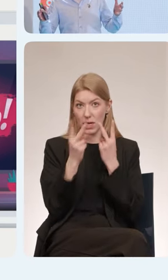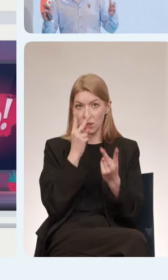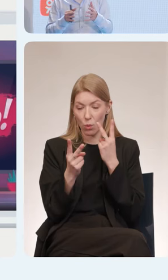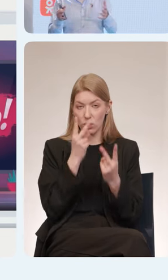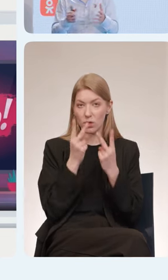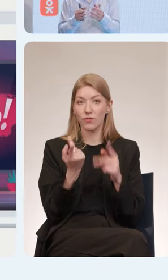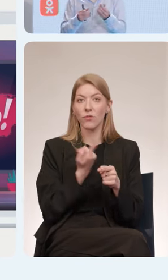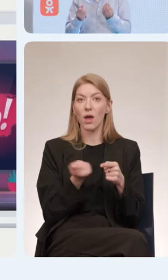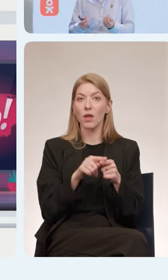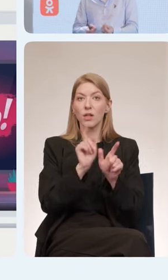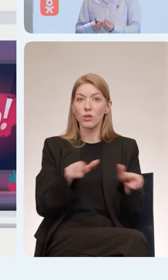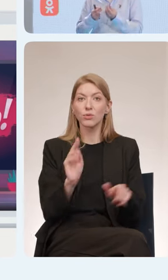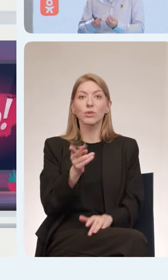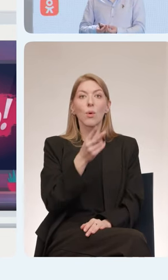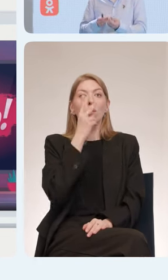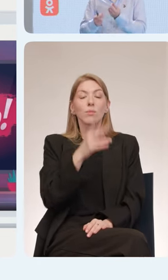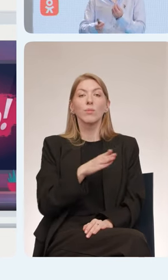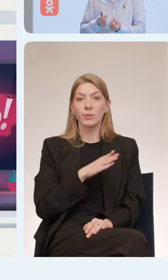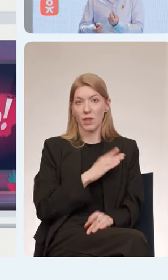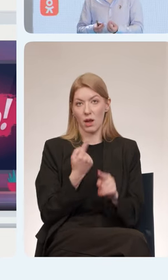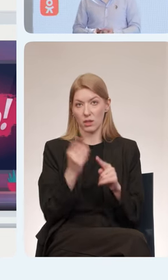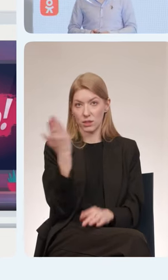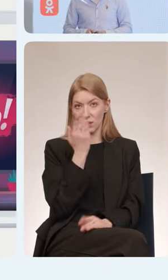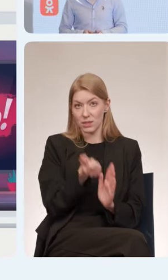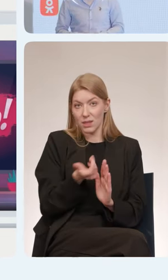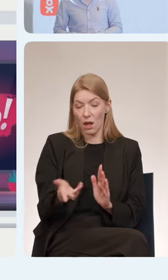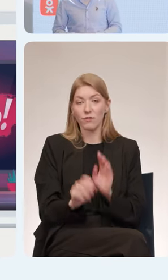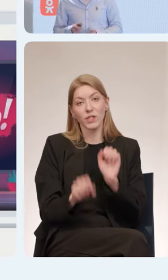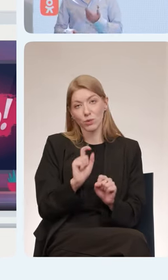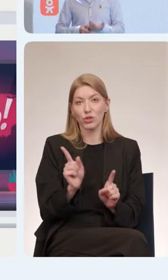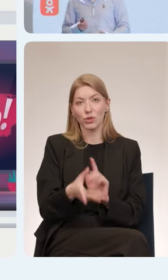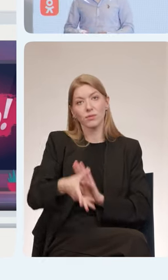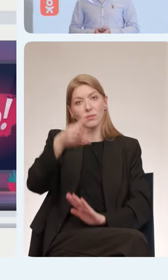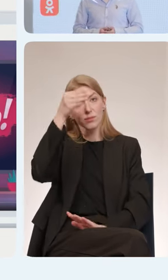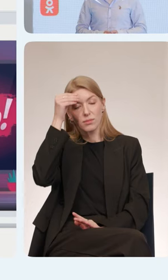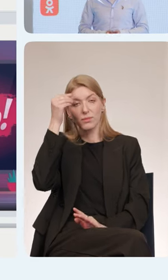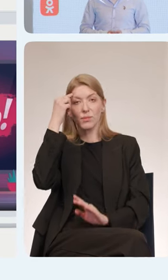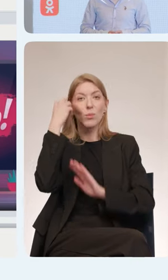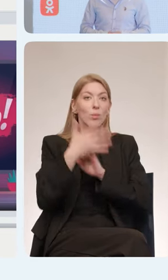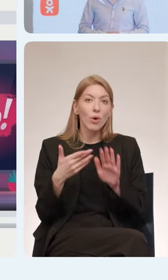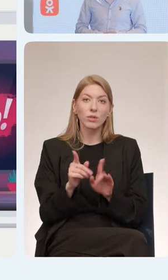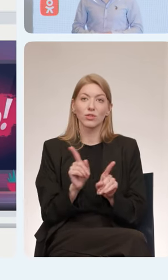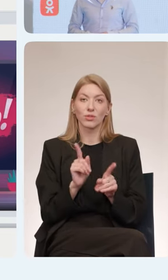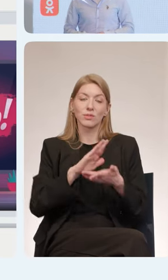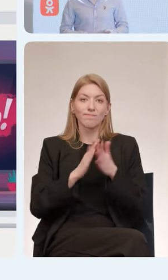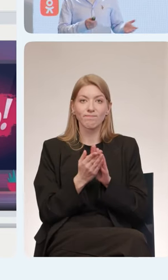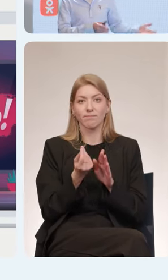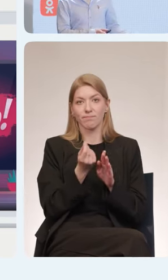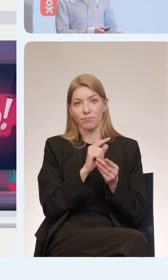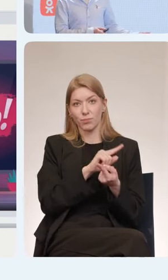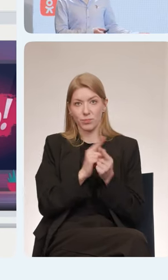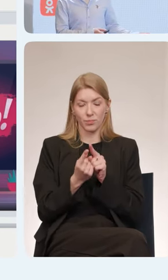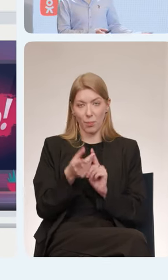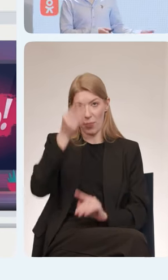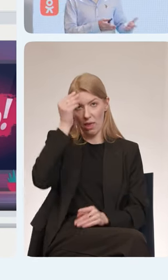собственно, те люди, которые посмотрели сериал и, возможно, что-то для себя поняли, немножечко переосмыслили. Но также